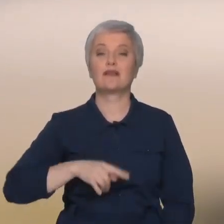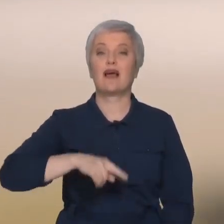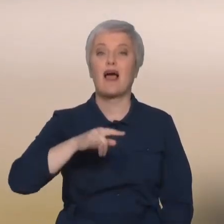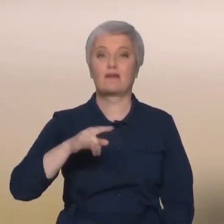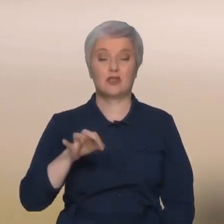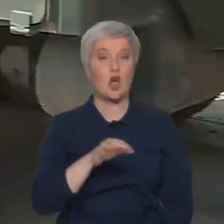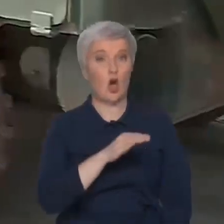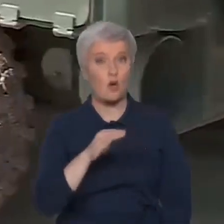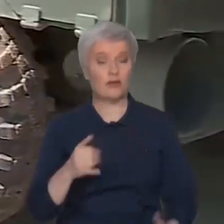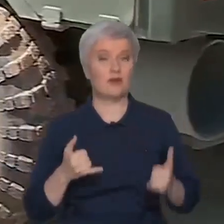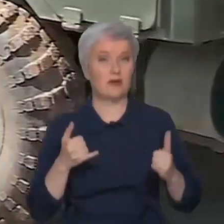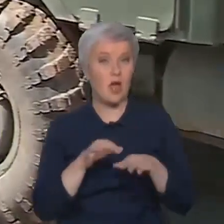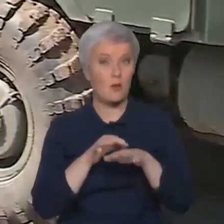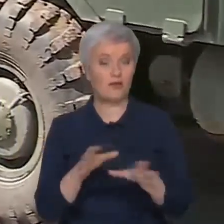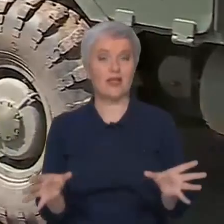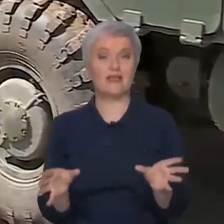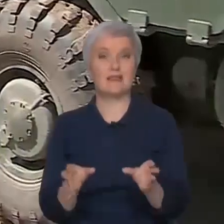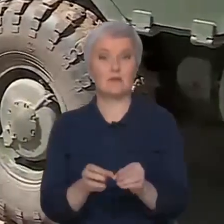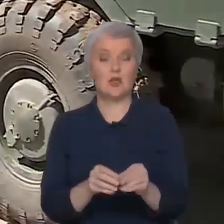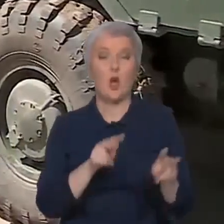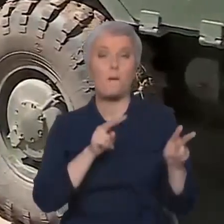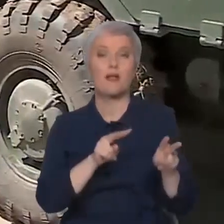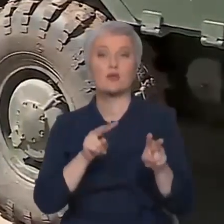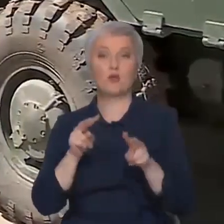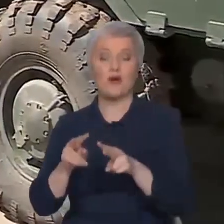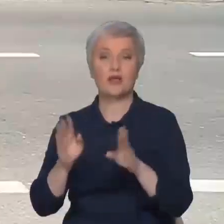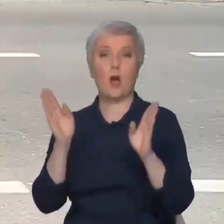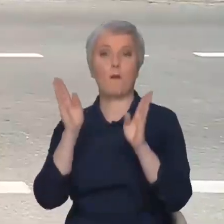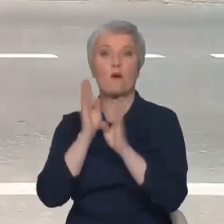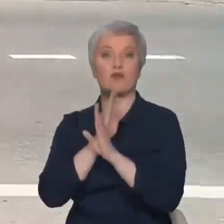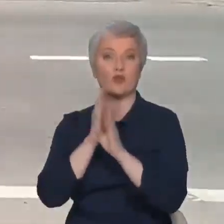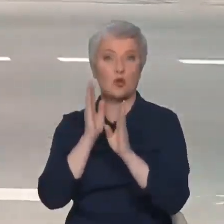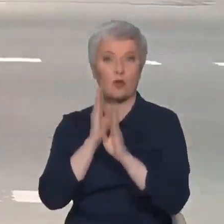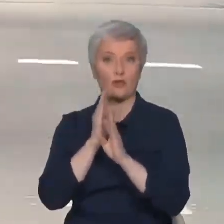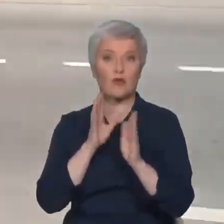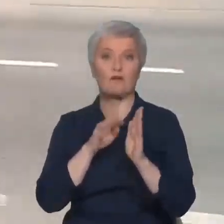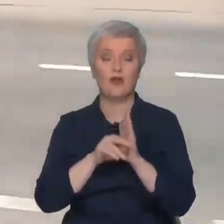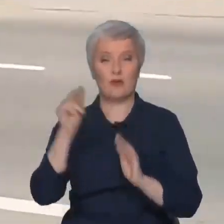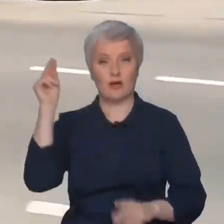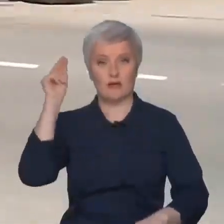проведення спільного патрулювання повітряного простору в рамках навчань. Зокрема, запланований